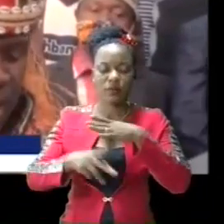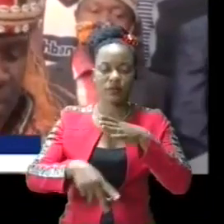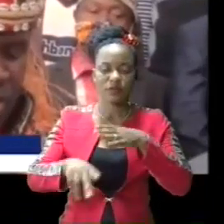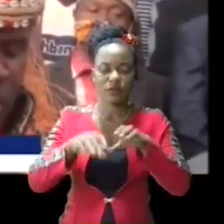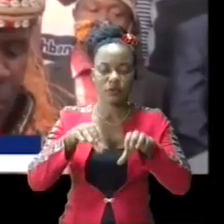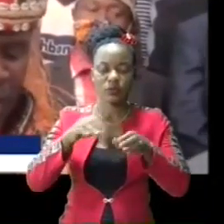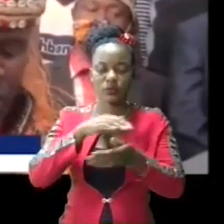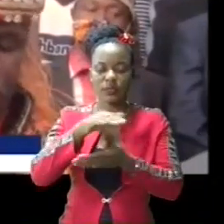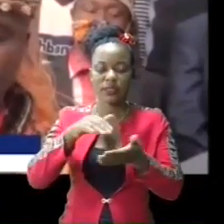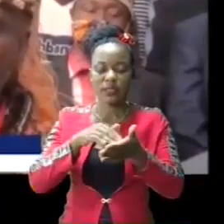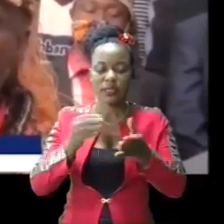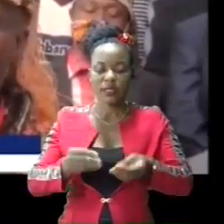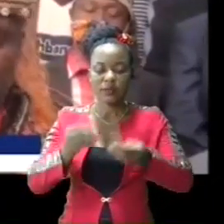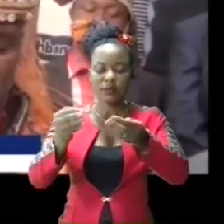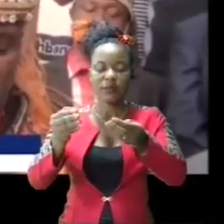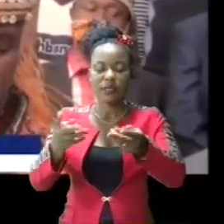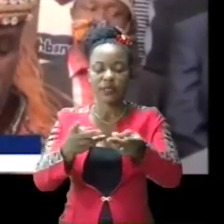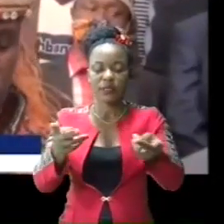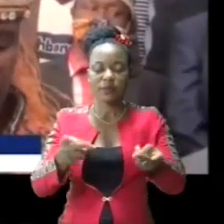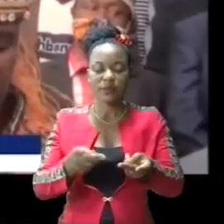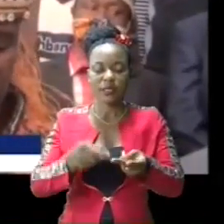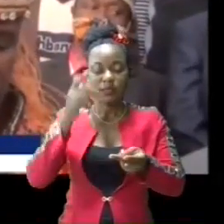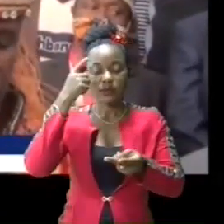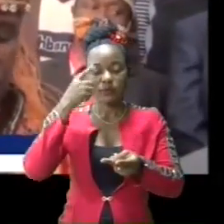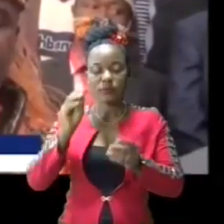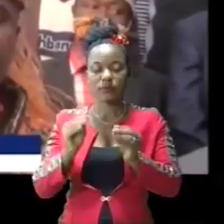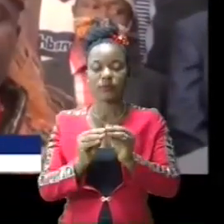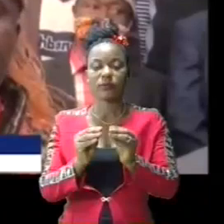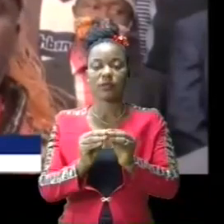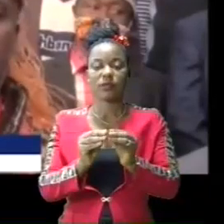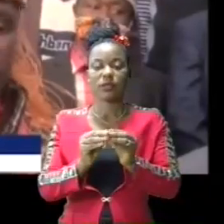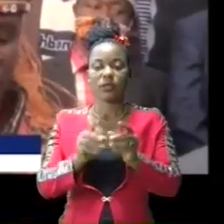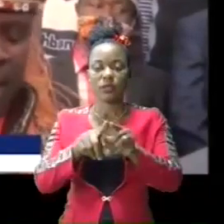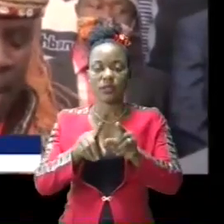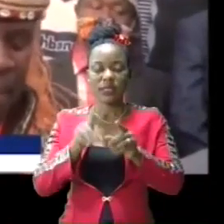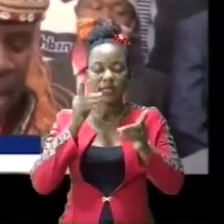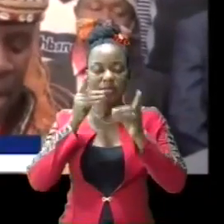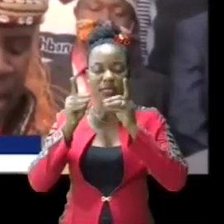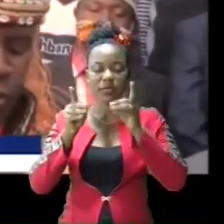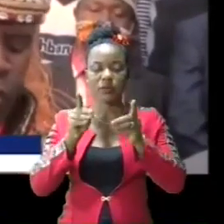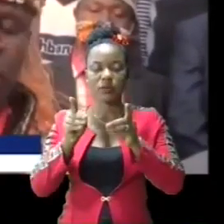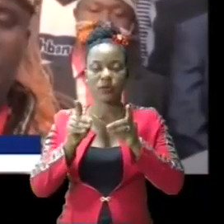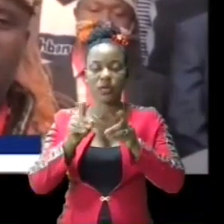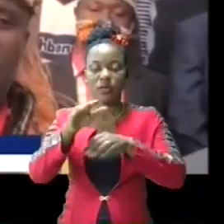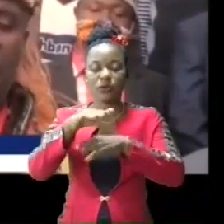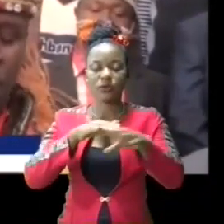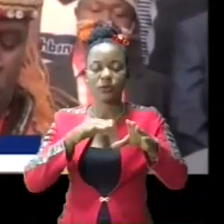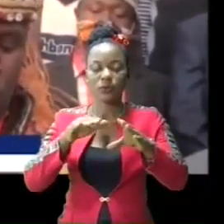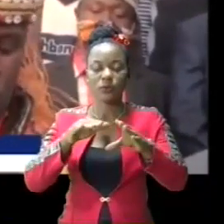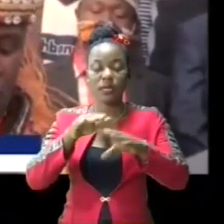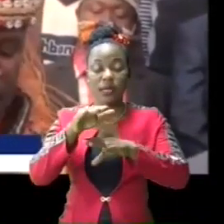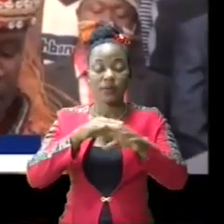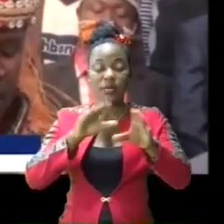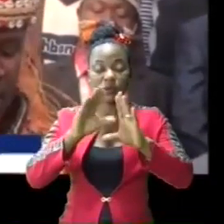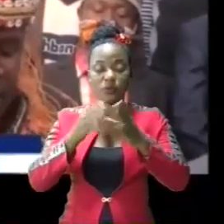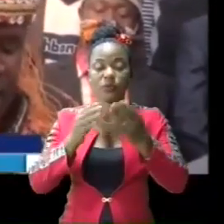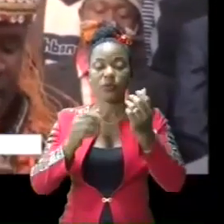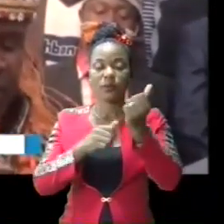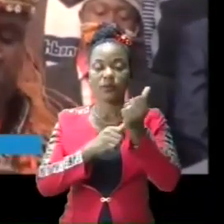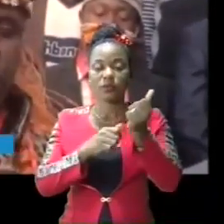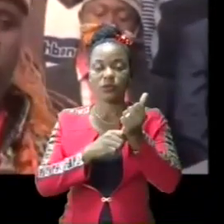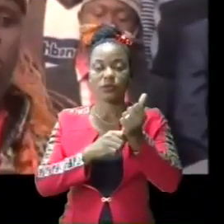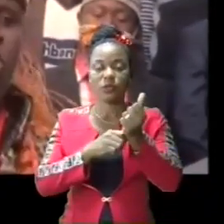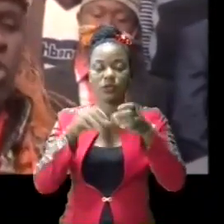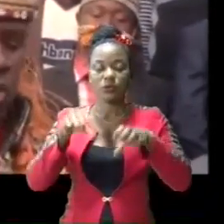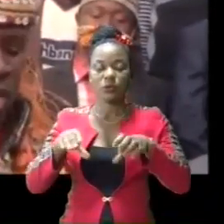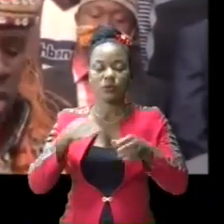central. La mise en place d'une coordination de consultation du dit dialogue. L'appel à toutes les personnalités du Congo central à